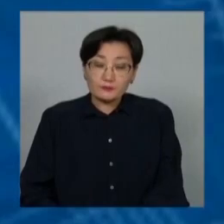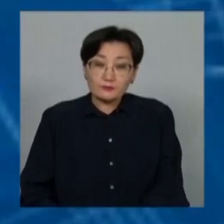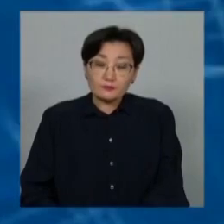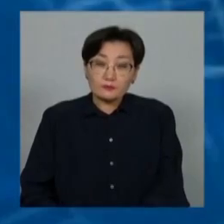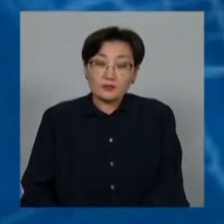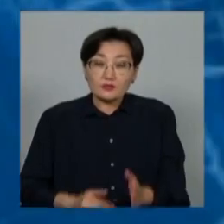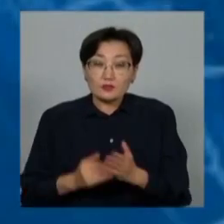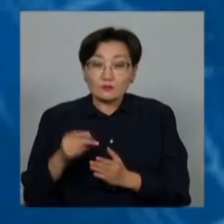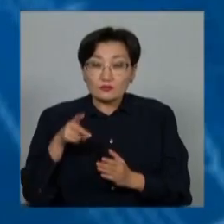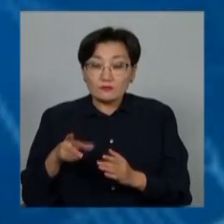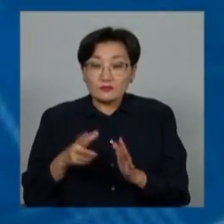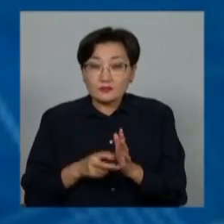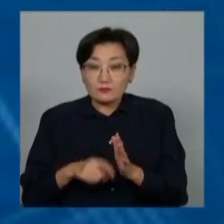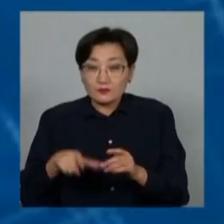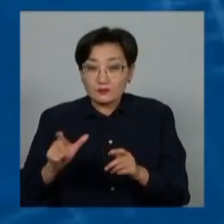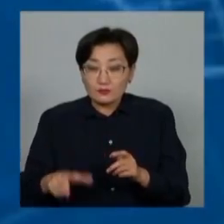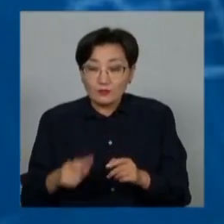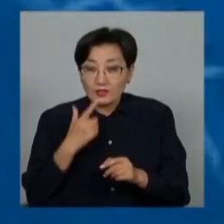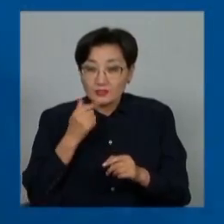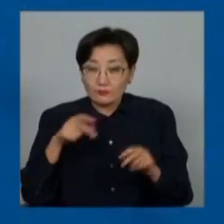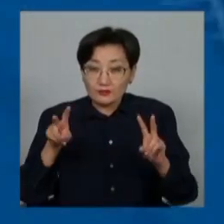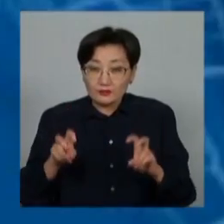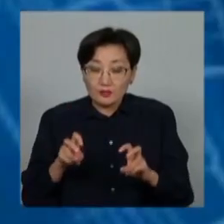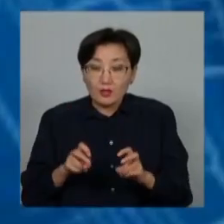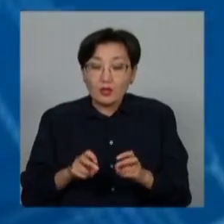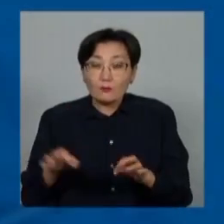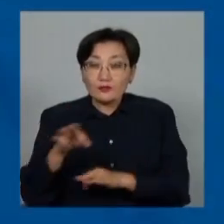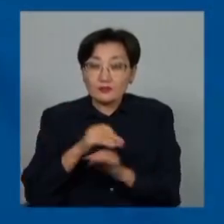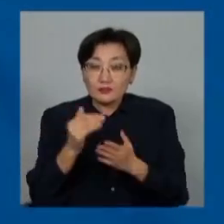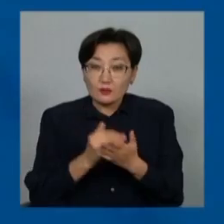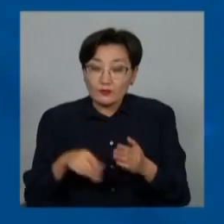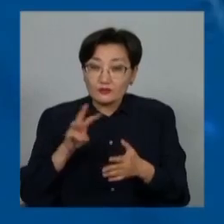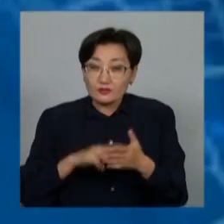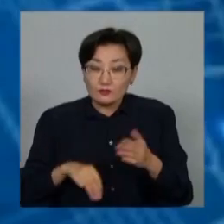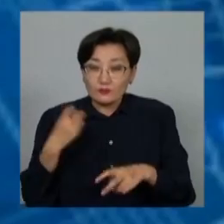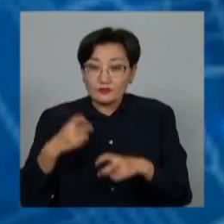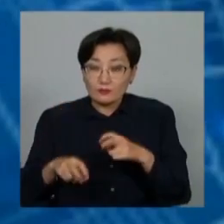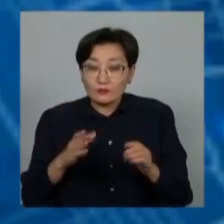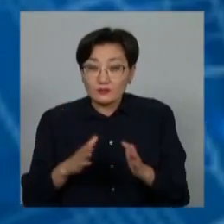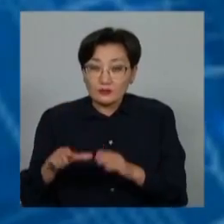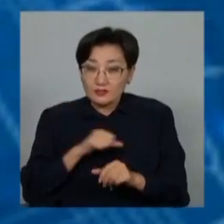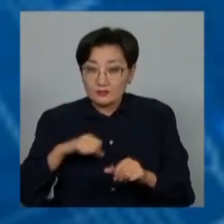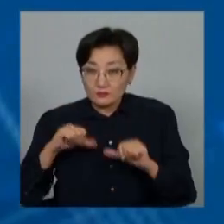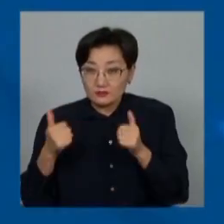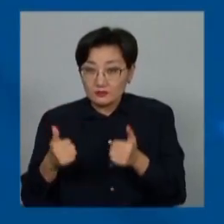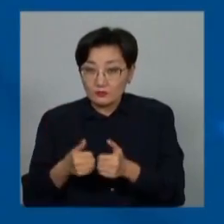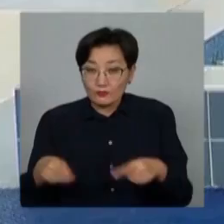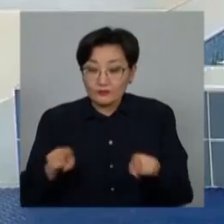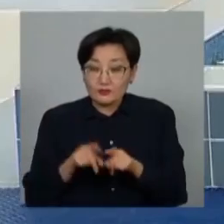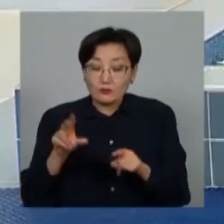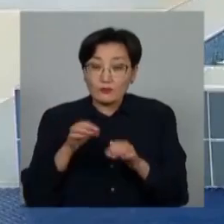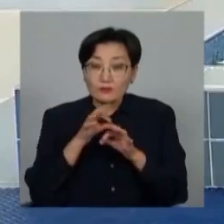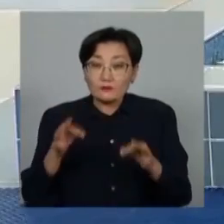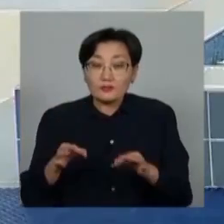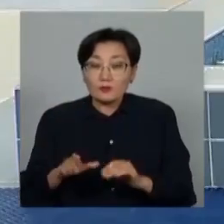свыше 2800 алматинцев с красным статусом в проекте ашик оштрафовали за нарушение режима с самоизоляции такие цифры озвучил